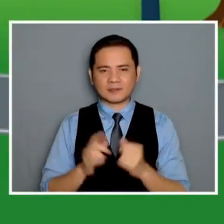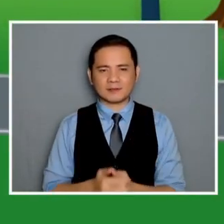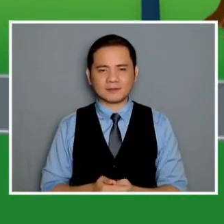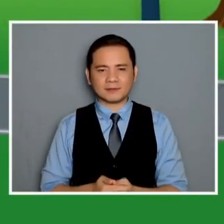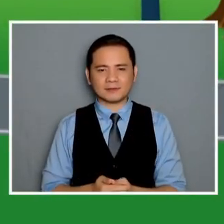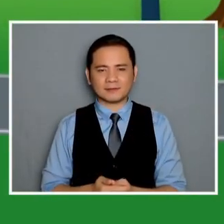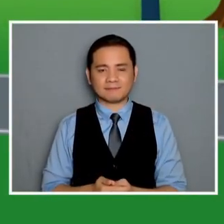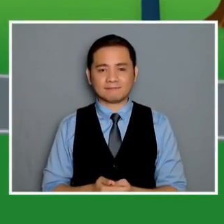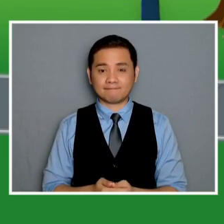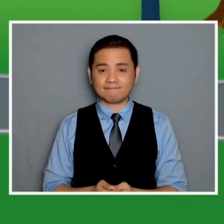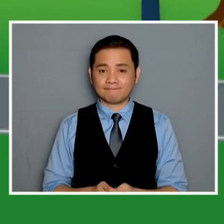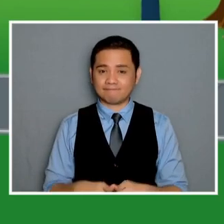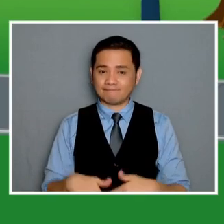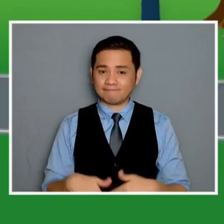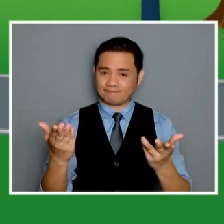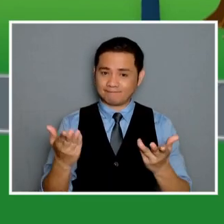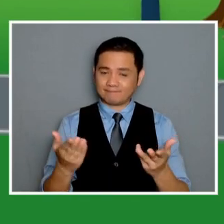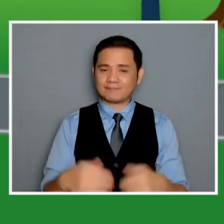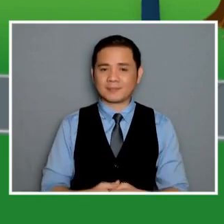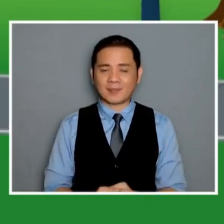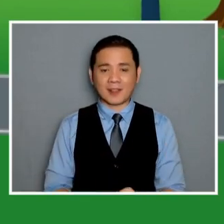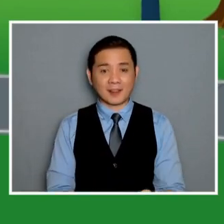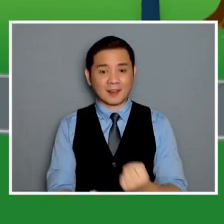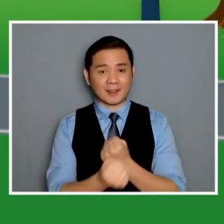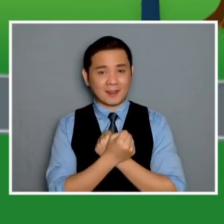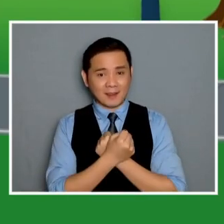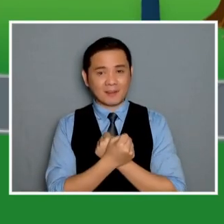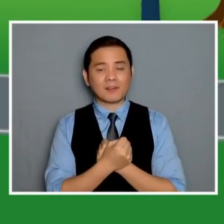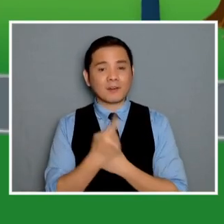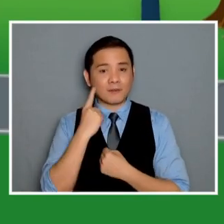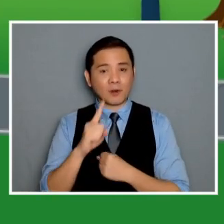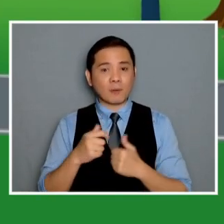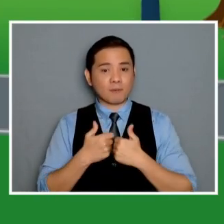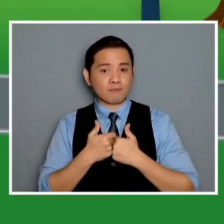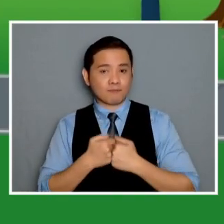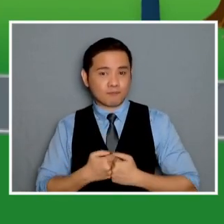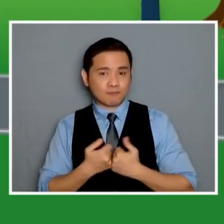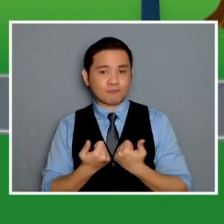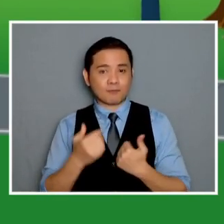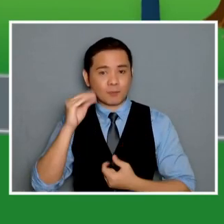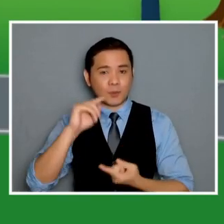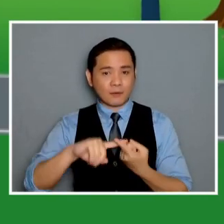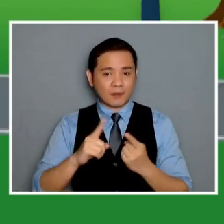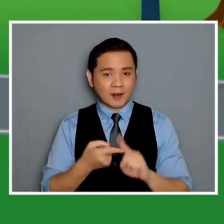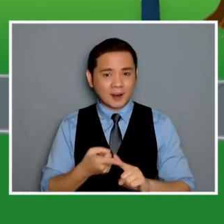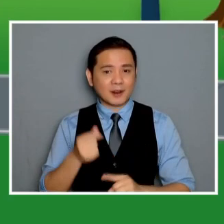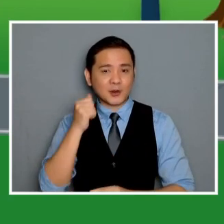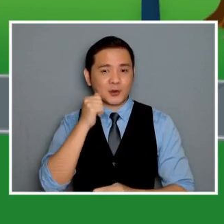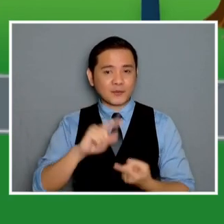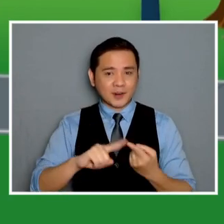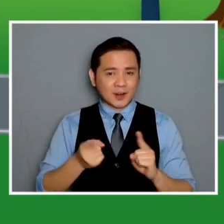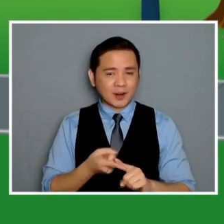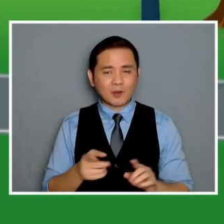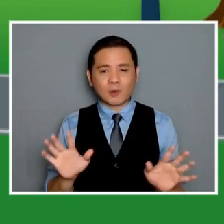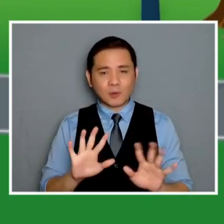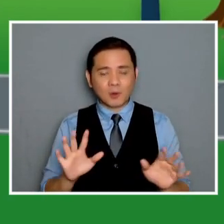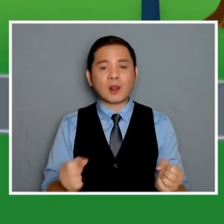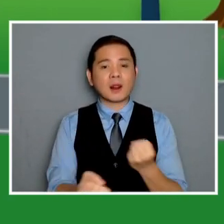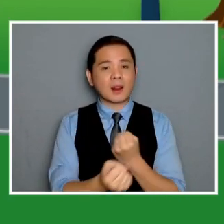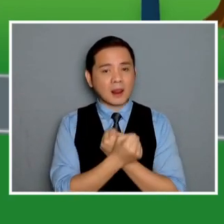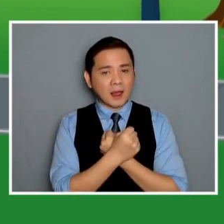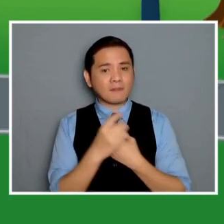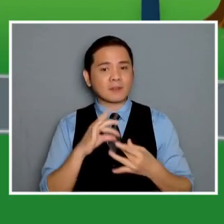Yan! At ang love, hindi lang yan sa boyfriend o sa girlfriend, ha? Ipadama rin ang pagmamahal